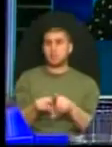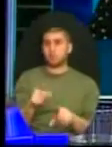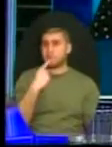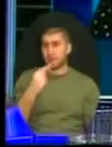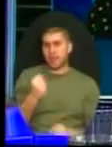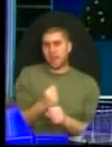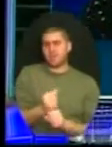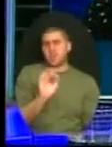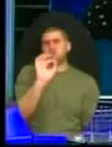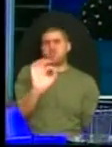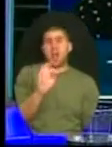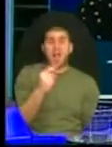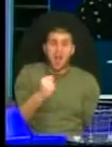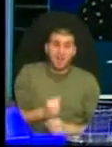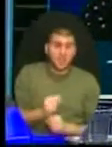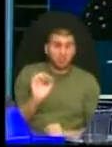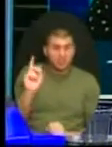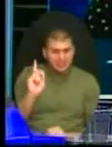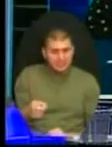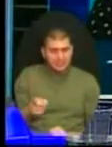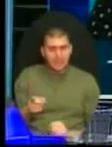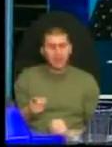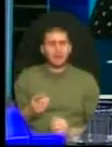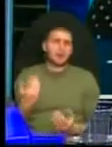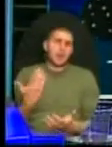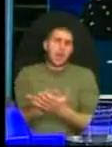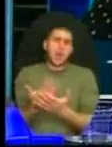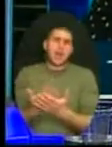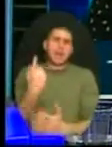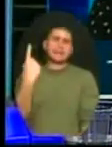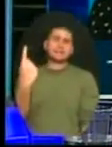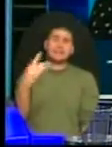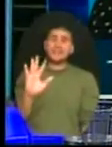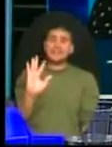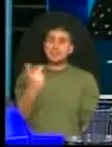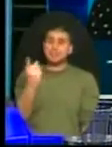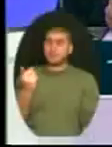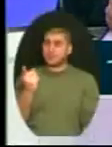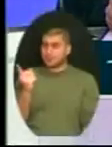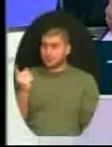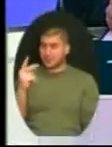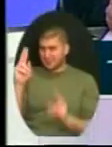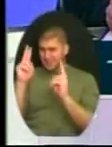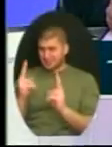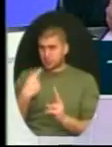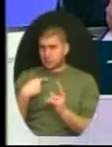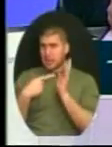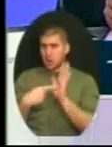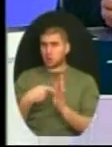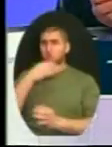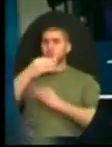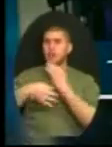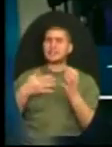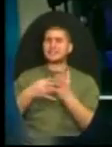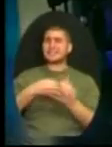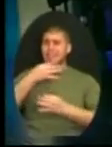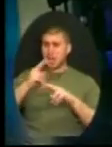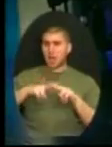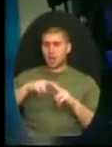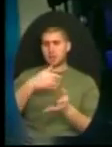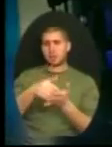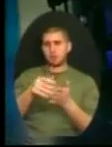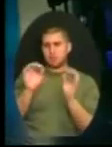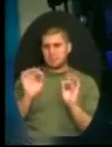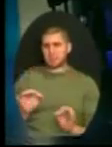שאומרת, זה העבודה שלה. העבודה שלה צריכה לדבר בעד עצמה. זאת אומרת, אם הם יגישו... תעצרי רק לשנייה, אני אראה לכם עוד שאלת סקר, ואחרי זה